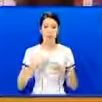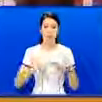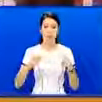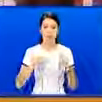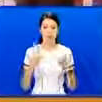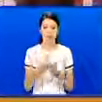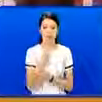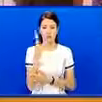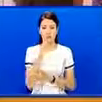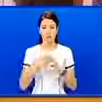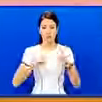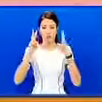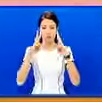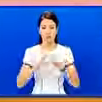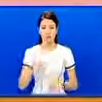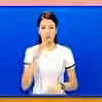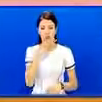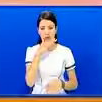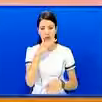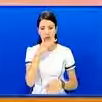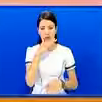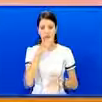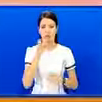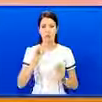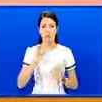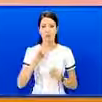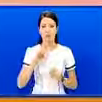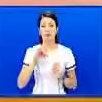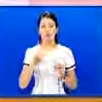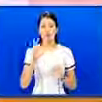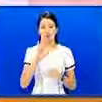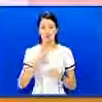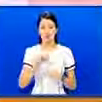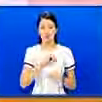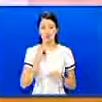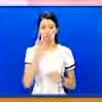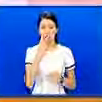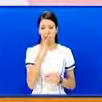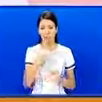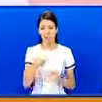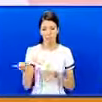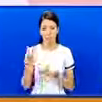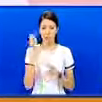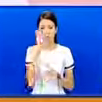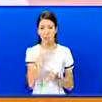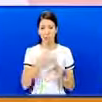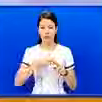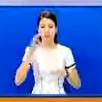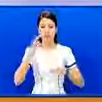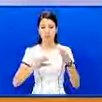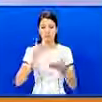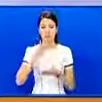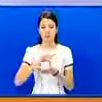жүргізу кезінде мұндағы мамандар динамикалық спектрограмма бойынша визуалды бақылау жүргізеді. Сот сараптамалары орталығының 20